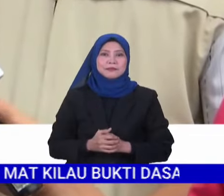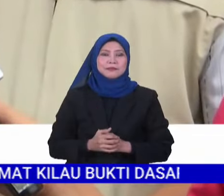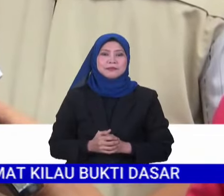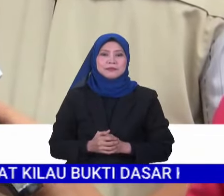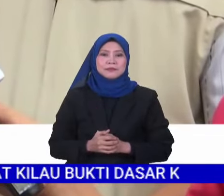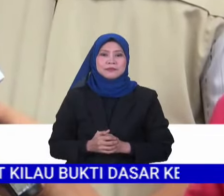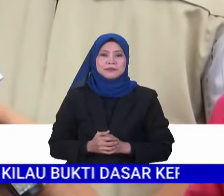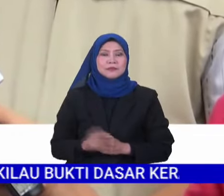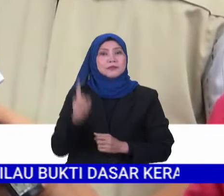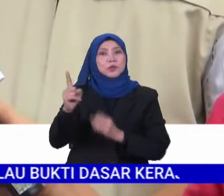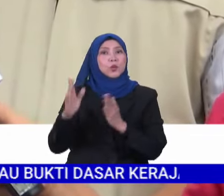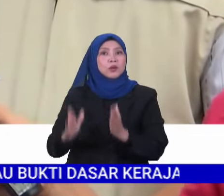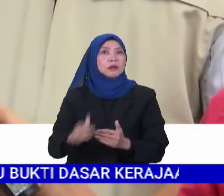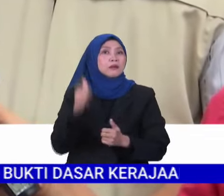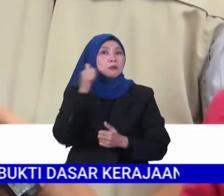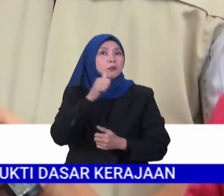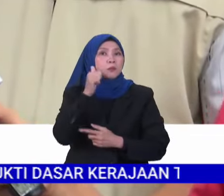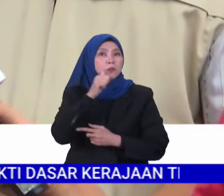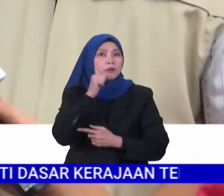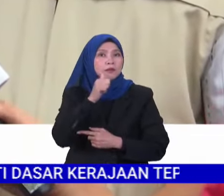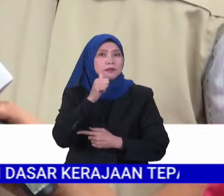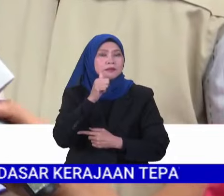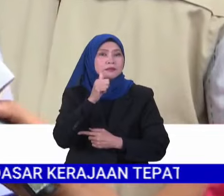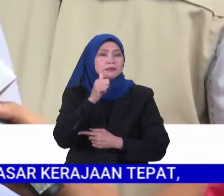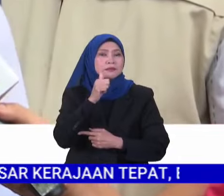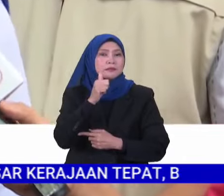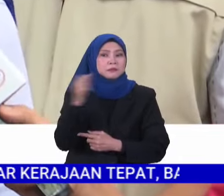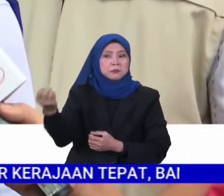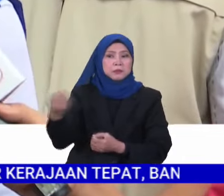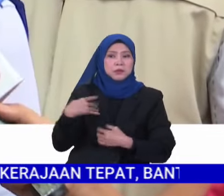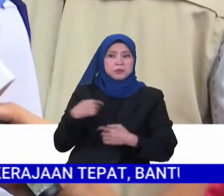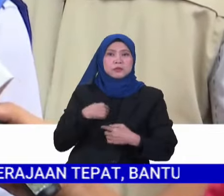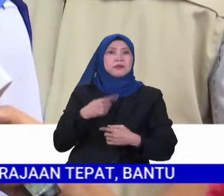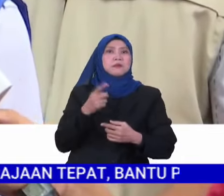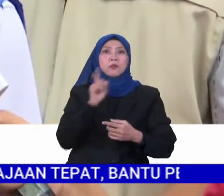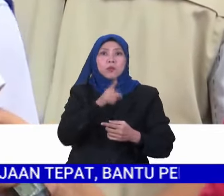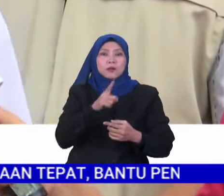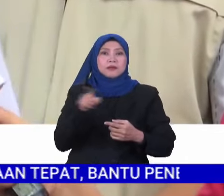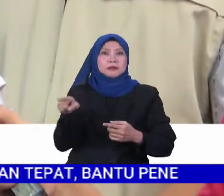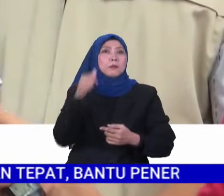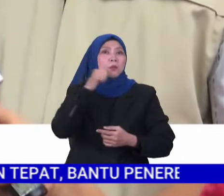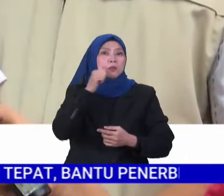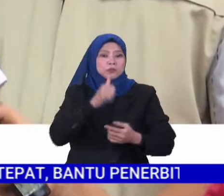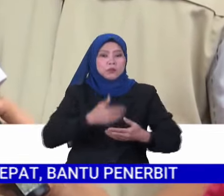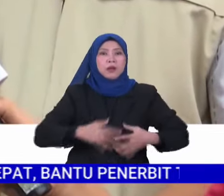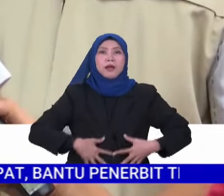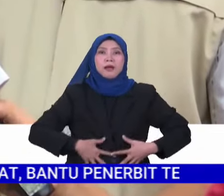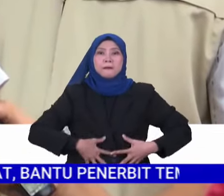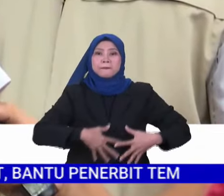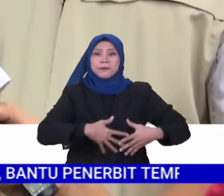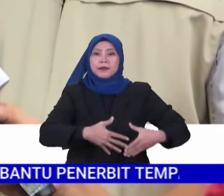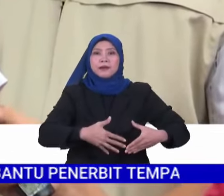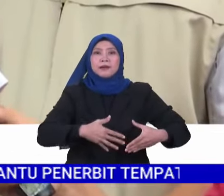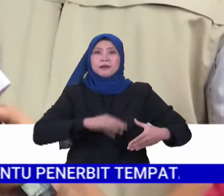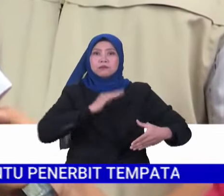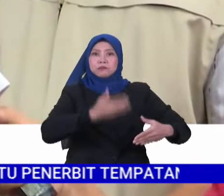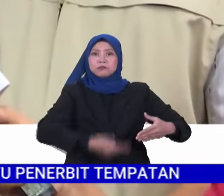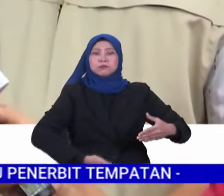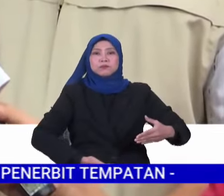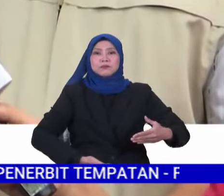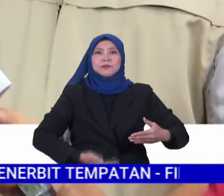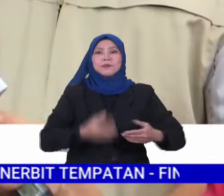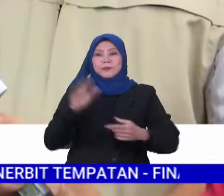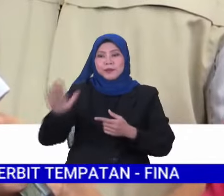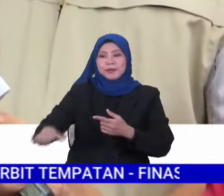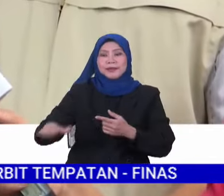yang seorang tuh perempuan tuh katanya sedang hamil sedang hamil dan adik kepada adik